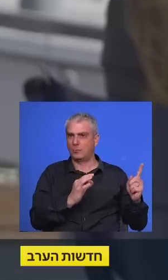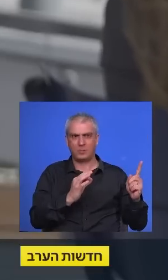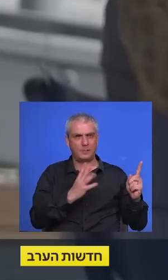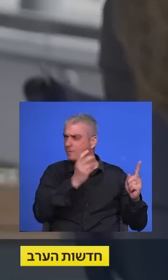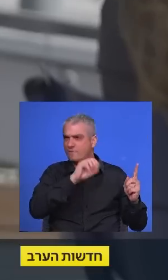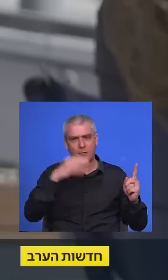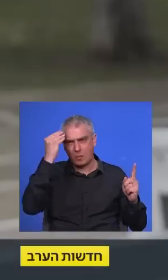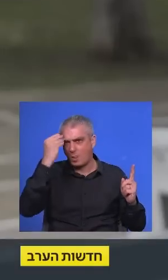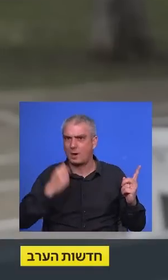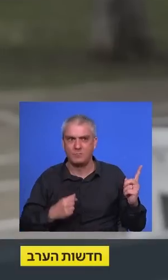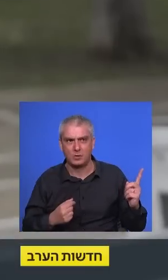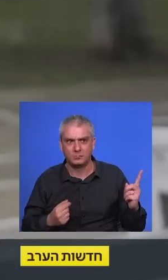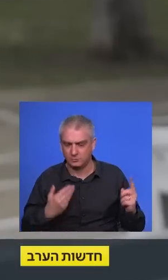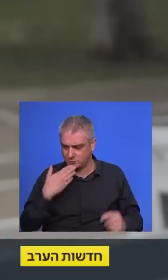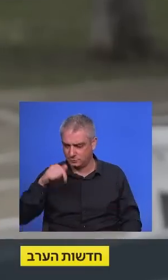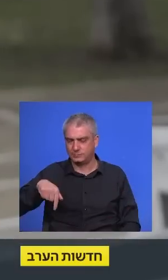באו ללמוד?